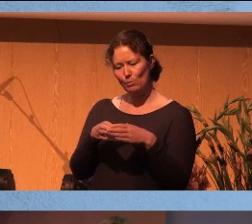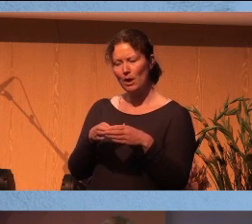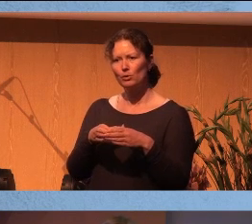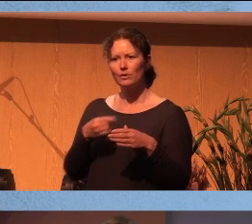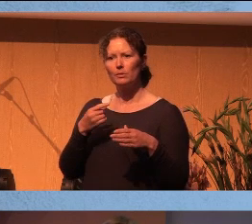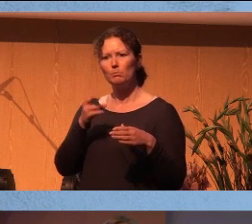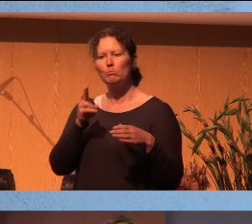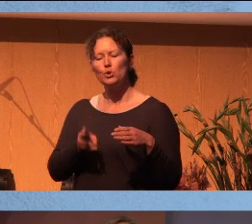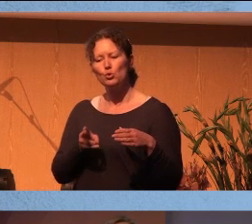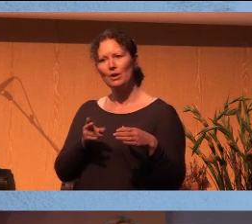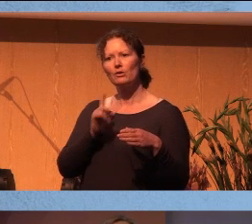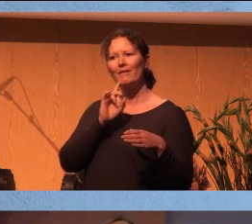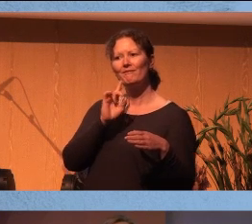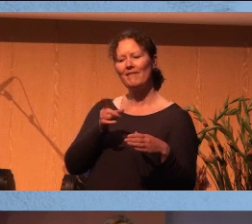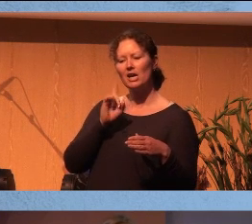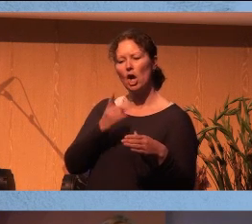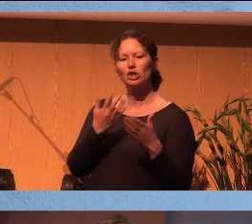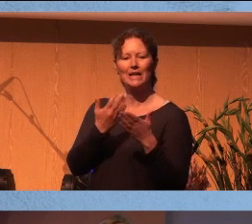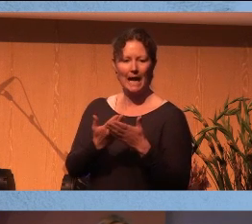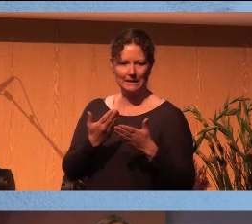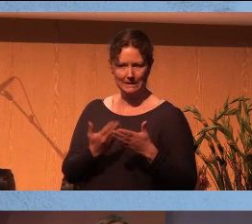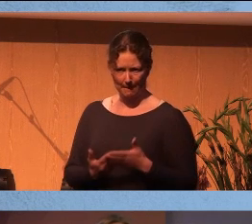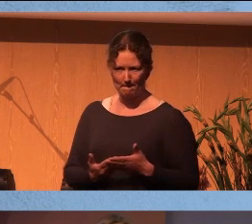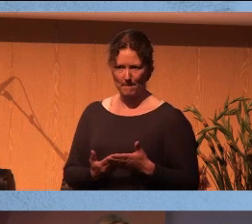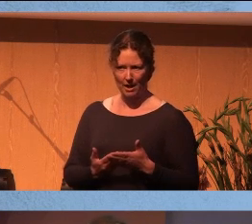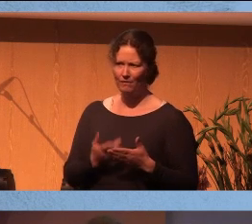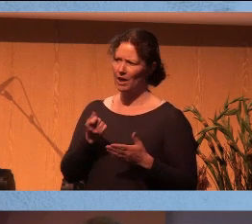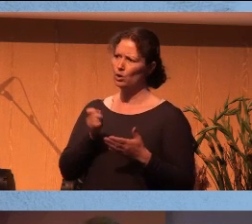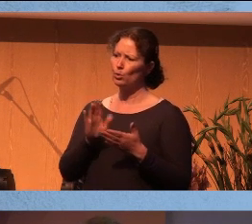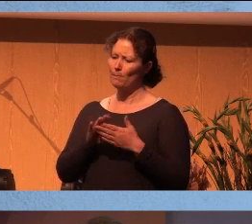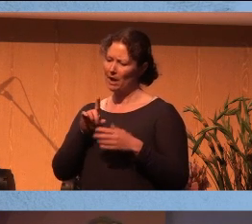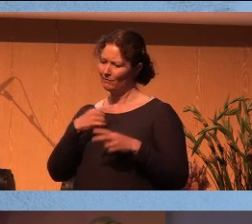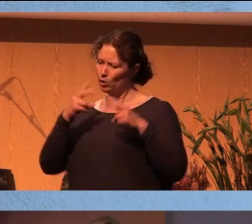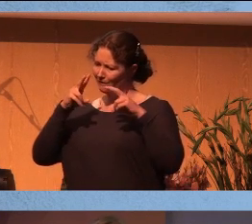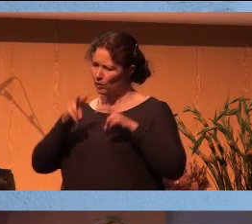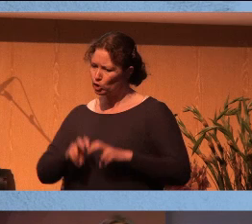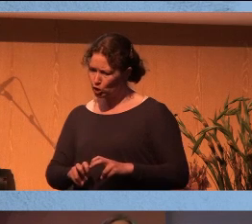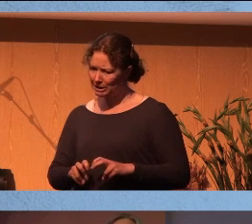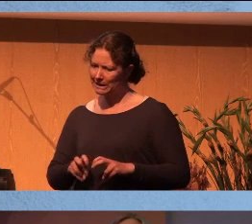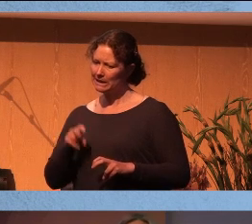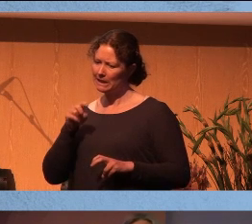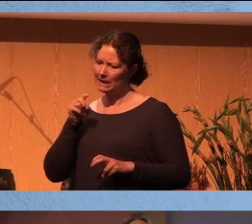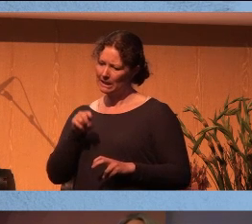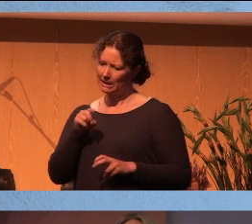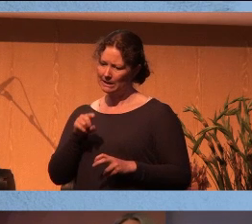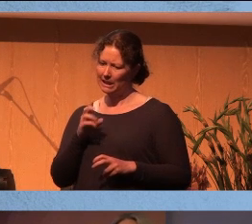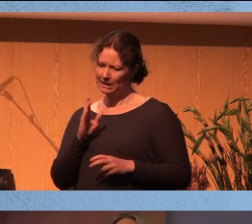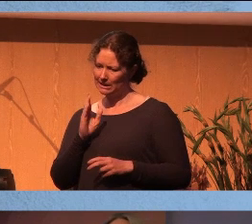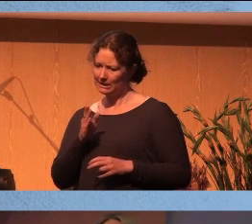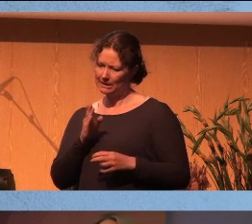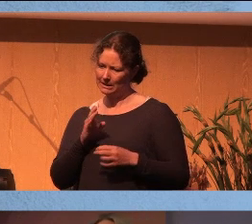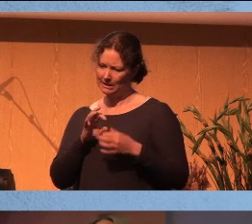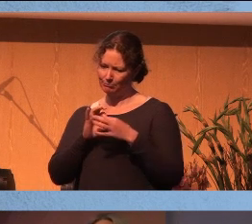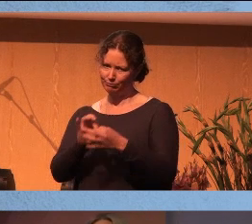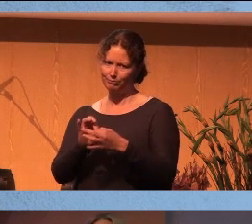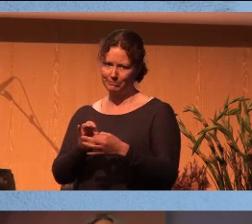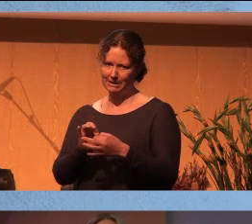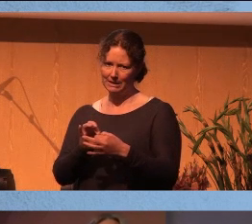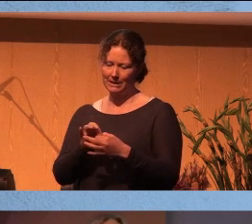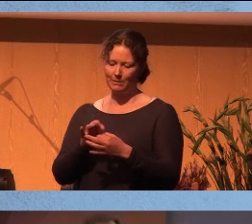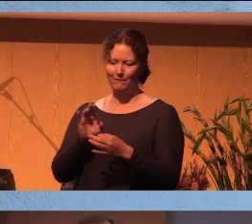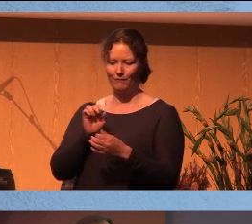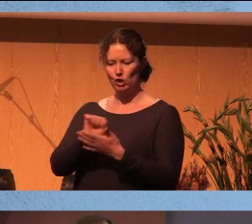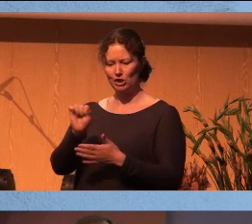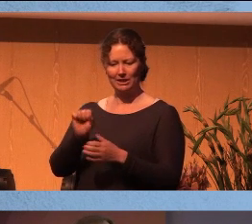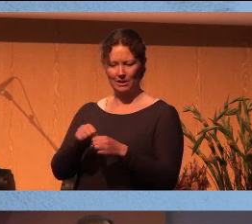del hverdagseksempler. For det noe med at forskningen vår den henger direkte sammen med forsidene på avisene. Og